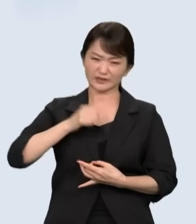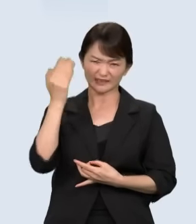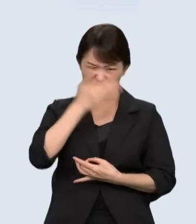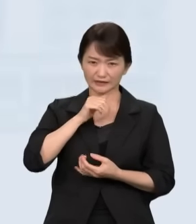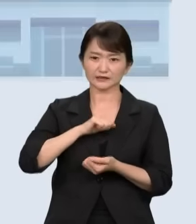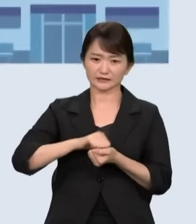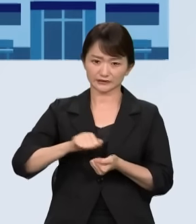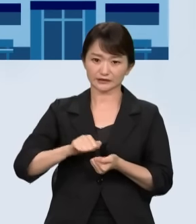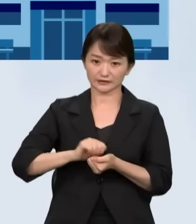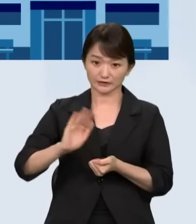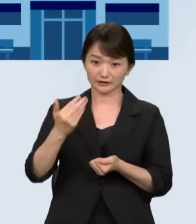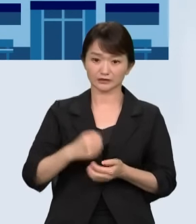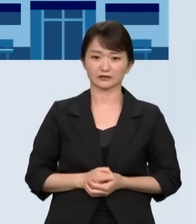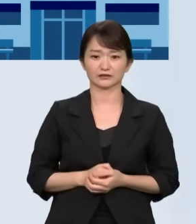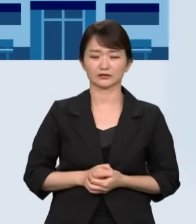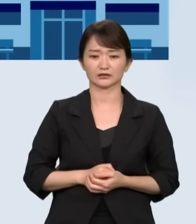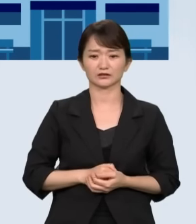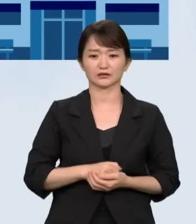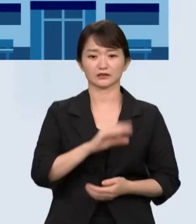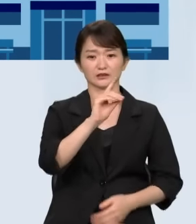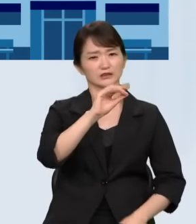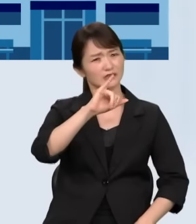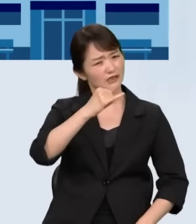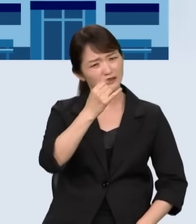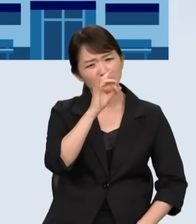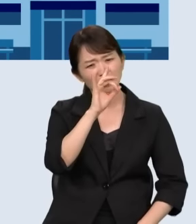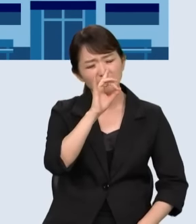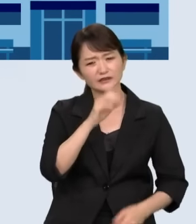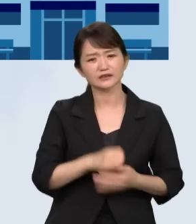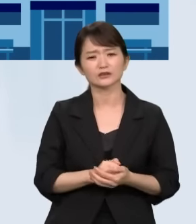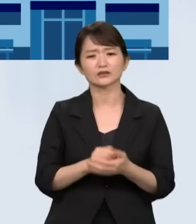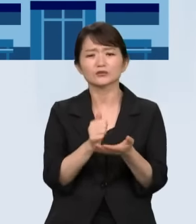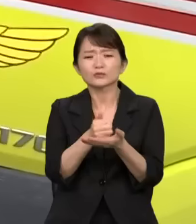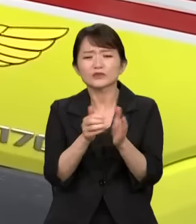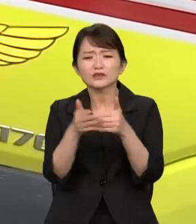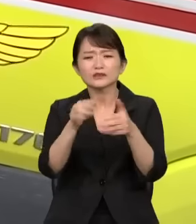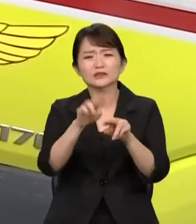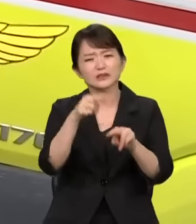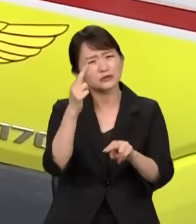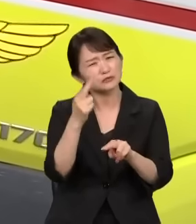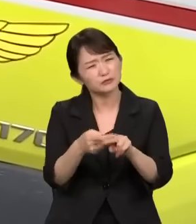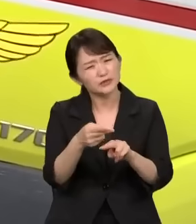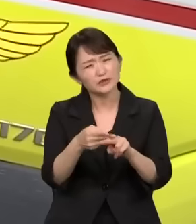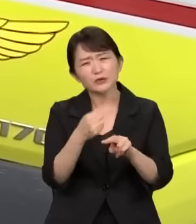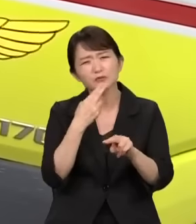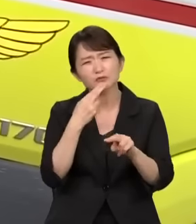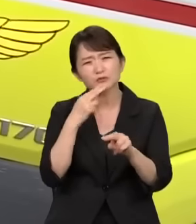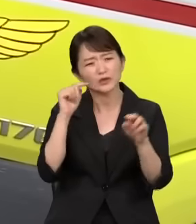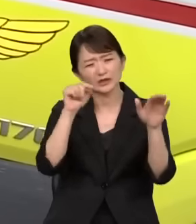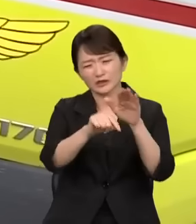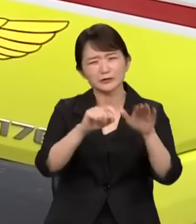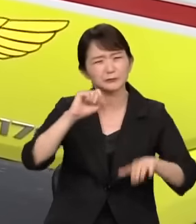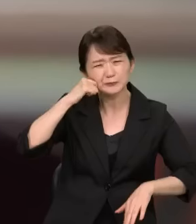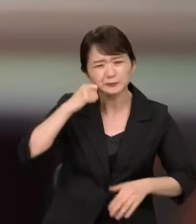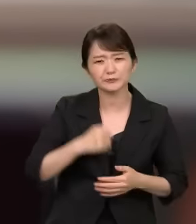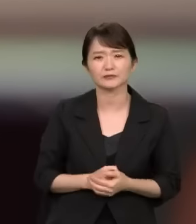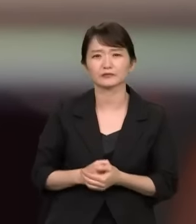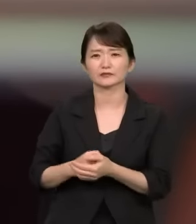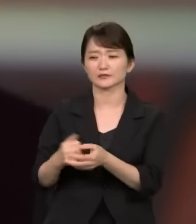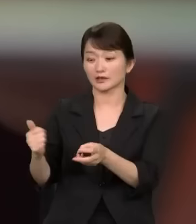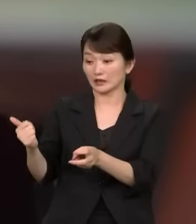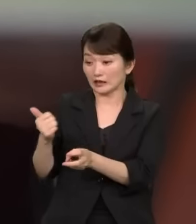GI가 안 돼요. 지금 중환자실에 자리가 없어서 수영이 어려울 것 같아요. 구급차에 환자를 태웠지만 출발도